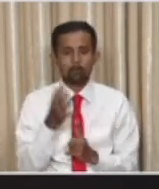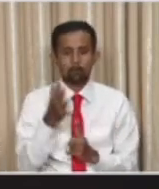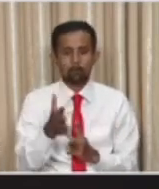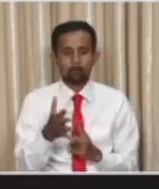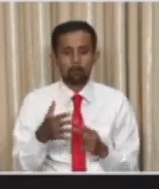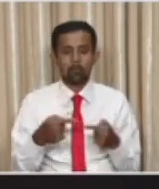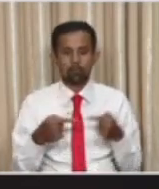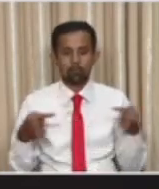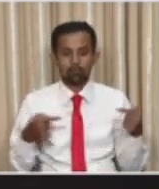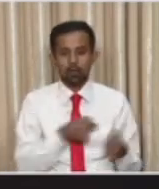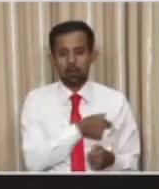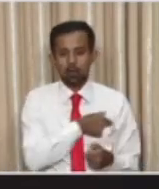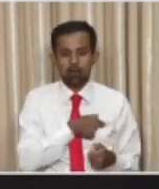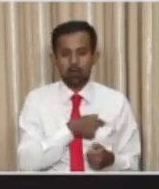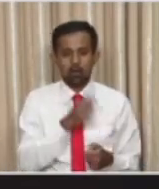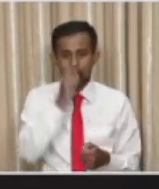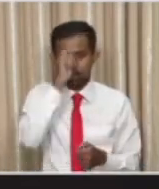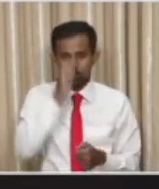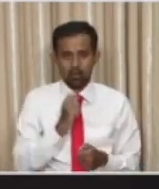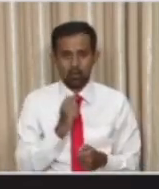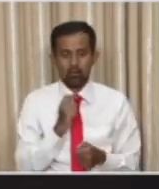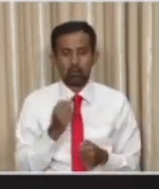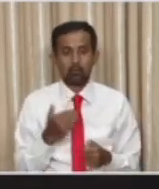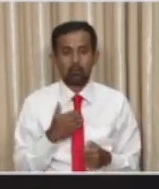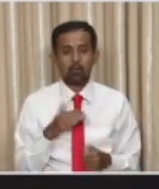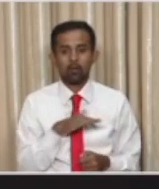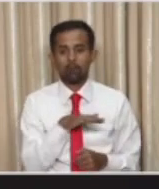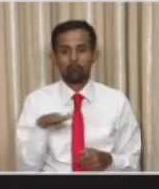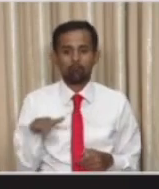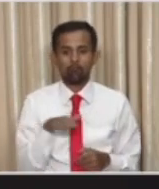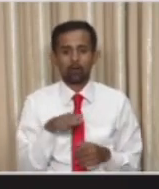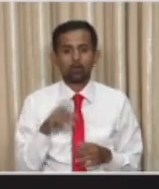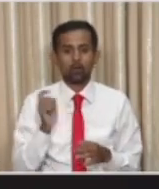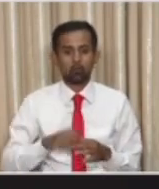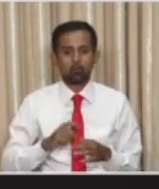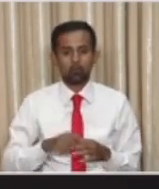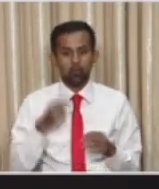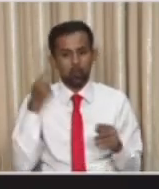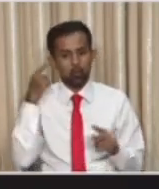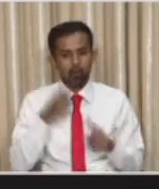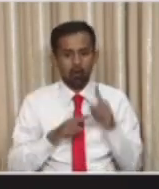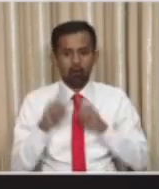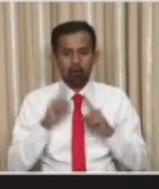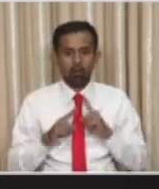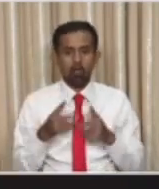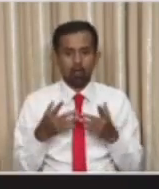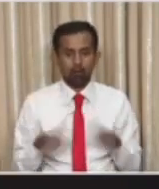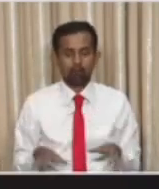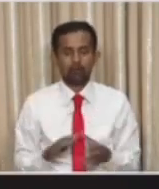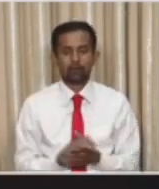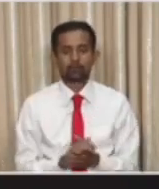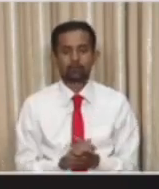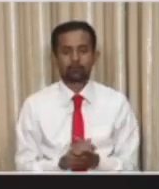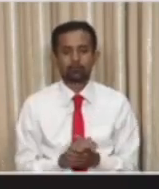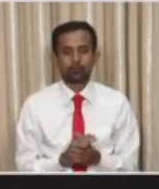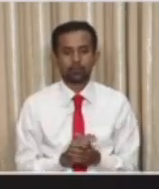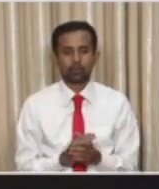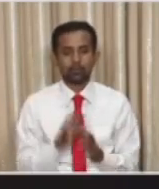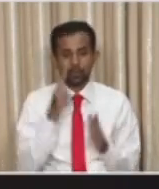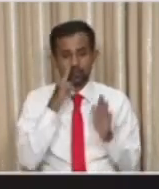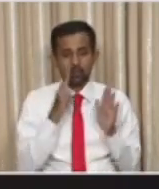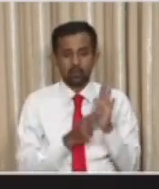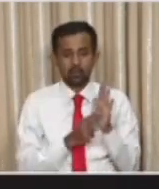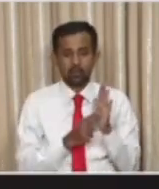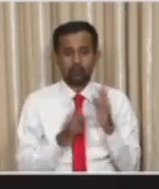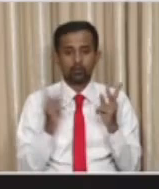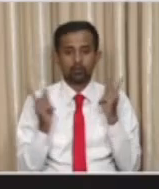විපක්ෂ නායකතුමා මගේ ආසනයේ දැවෙන ප්‍රශ්නයක් පිළිබඳව සාකච්ඡා කළා. විශේෂයෙන්ම නිගම්බෝ ටුවරිසම්